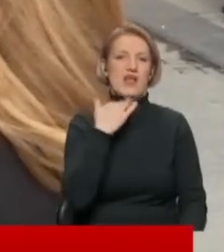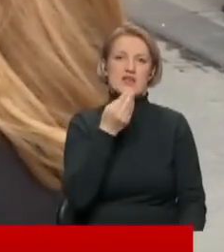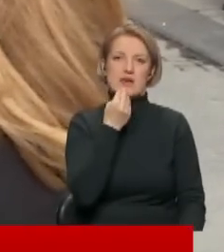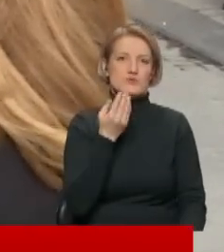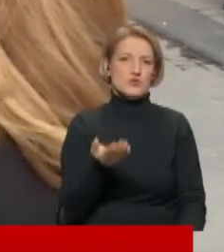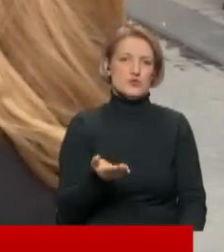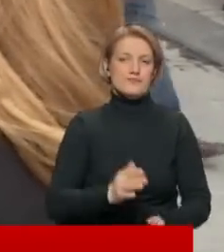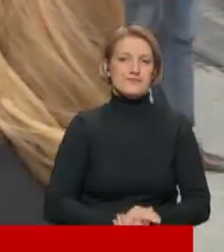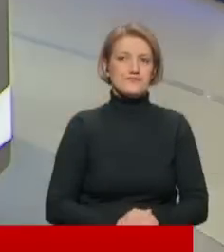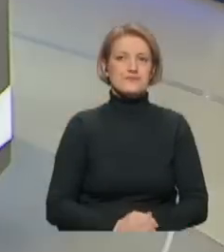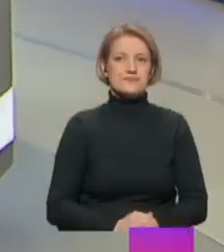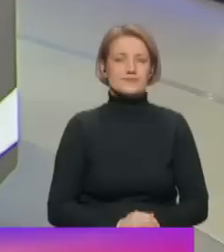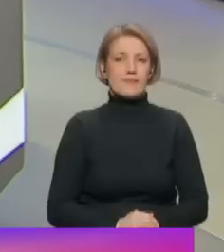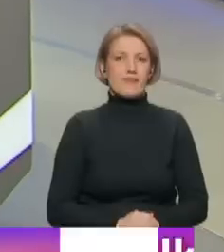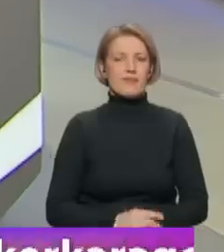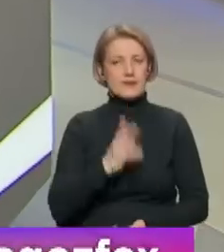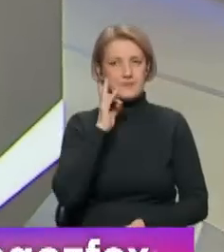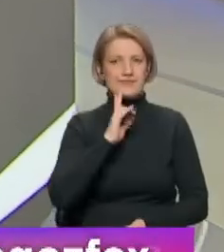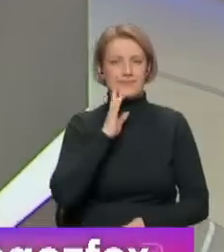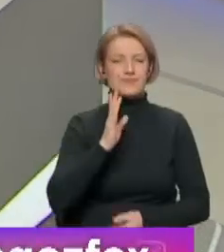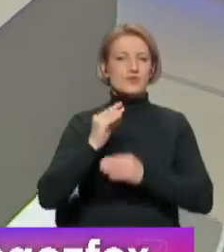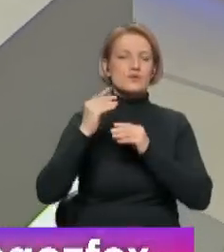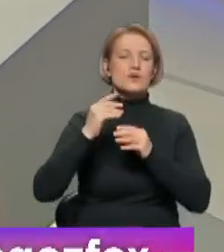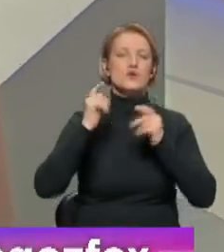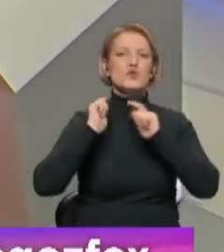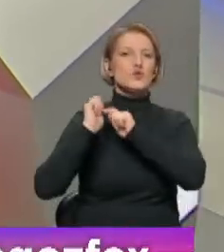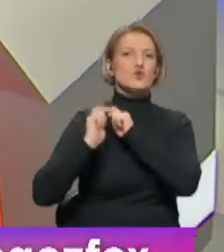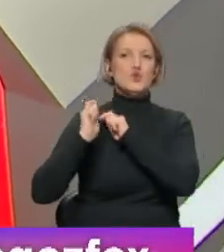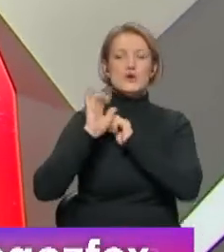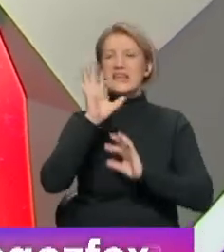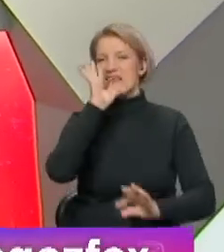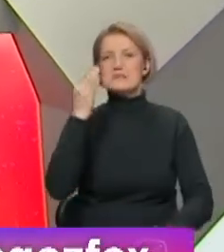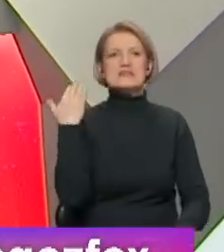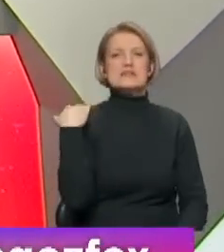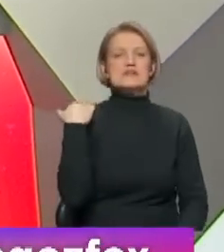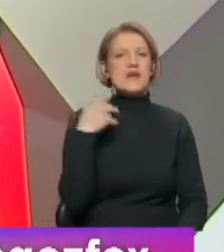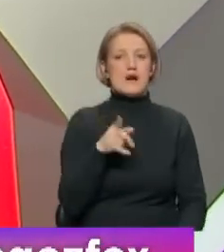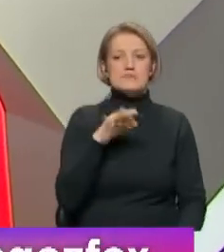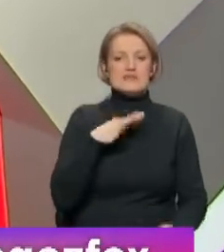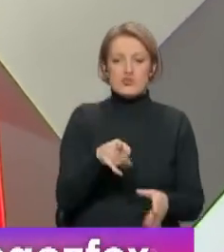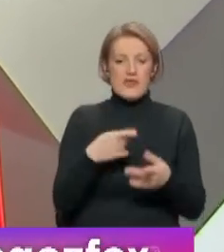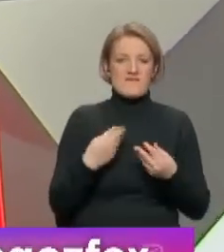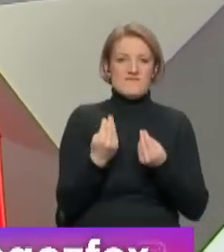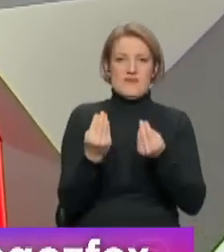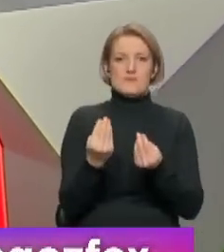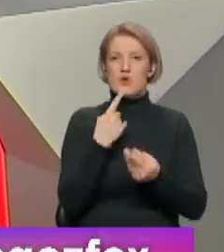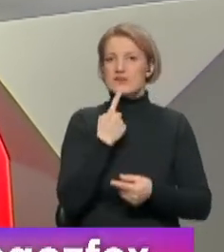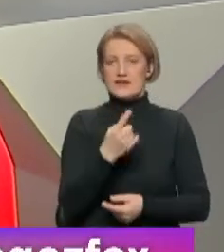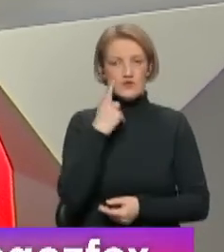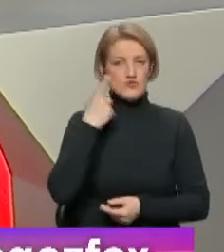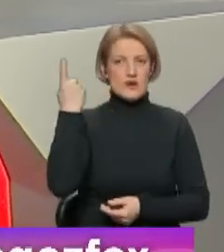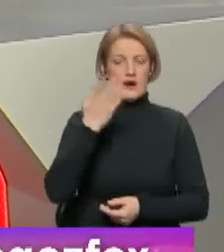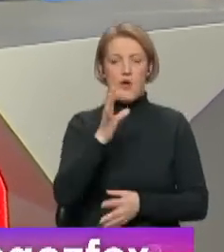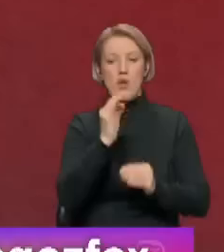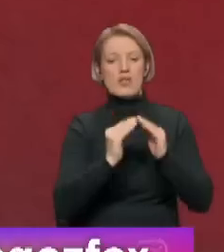yiyebiliyoruz küfe kimin sırtında küfe bizim sırtımızda ve biz bu kadar verebildikleri cumhurbaşkanı ve